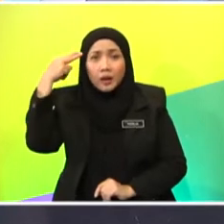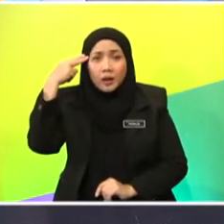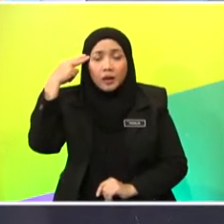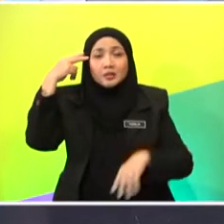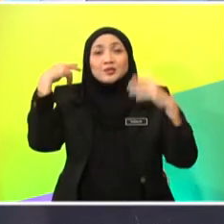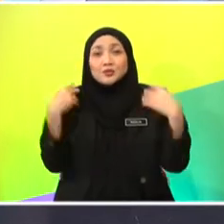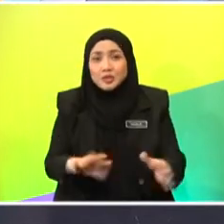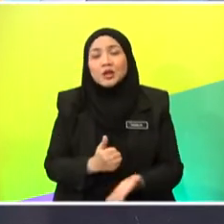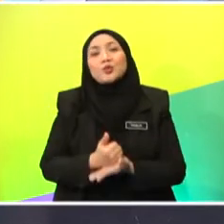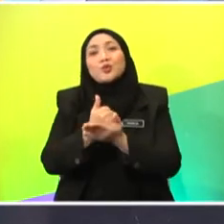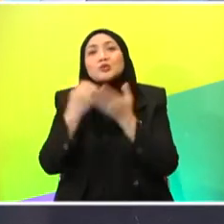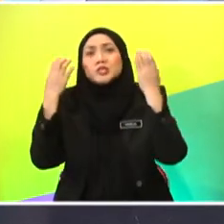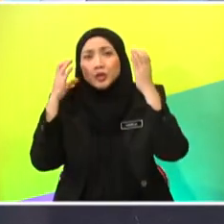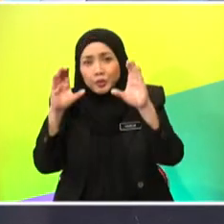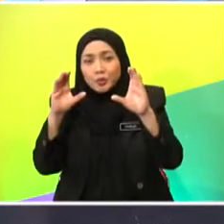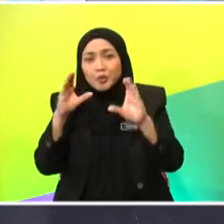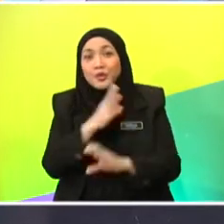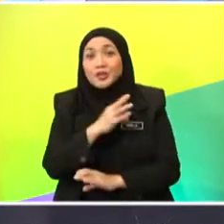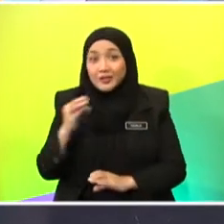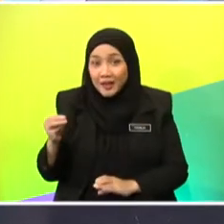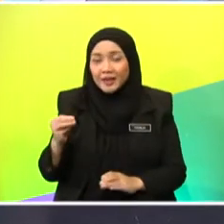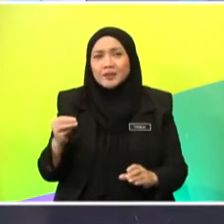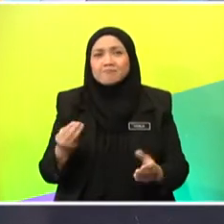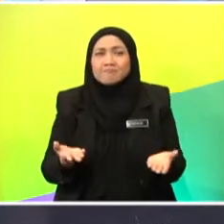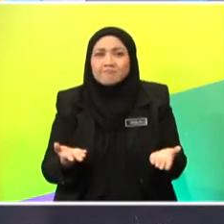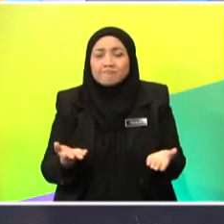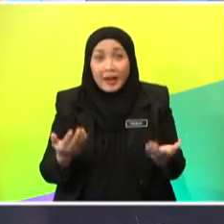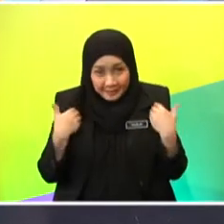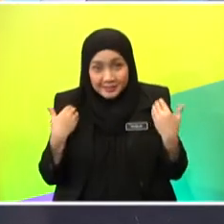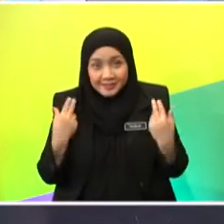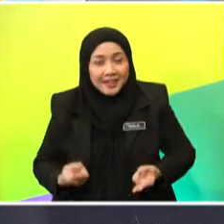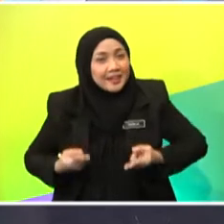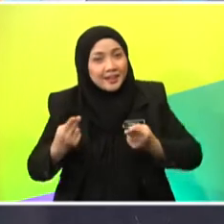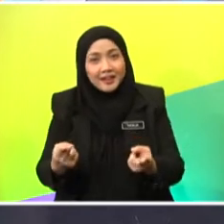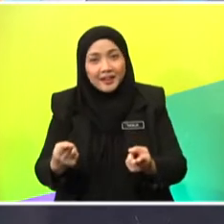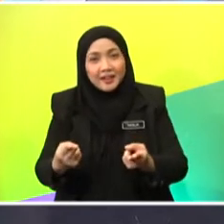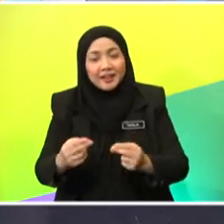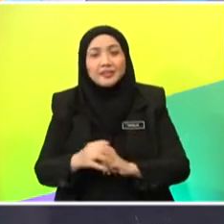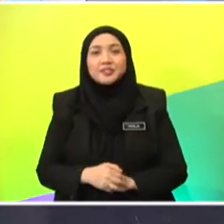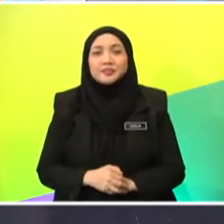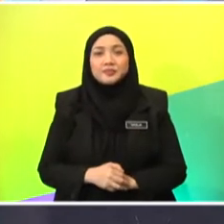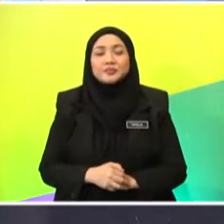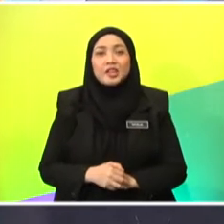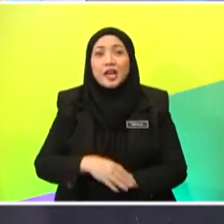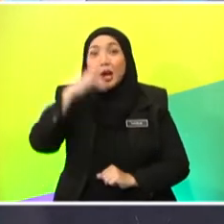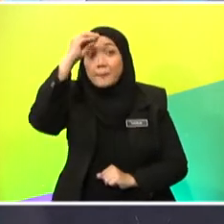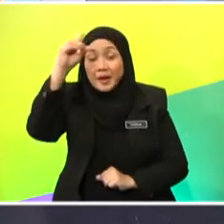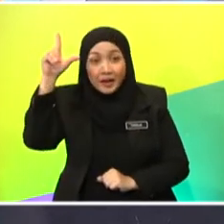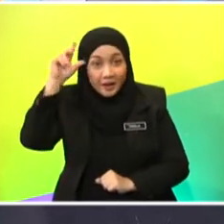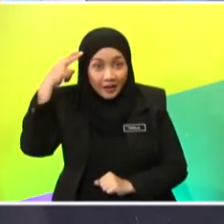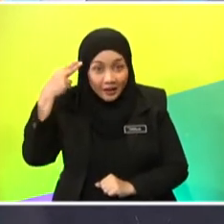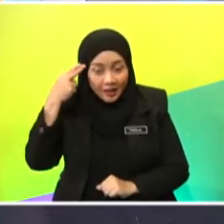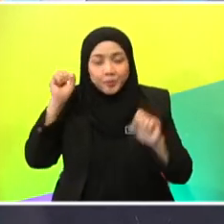bagi Kenjeran Kak saya adalah macam yace keha kembali pilih dekat situ dekat sawan tuh